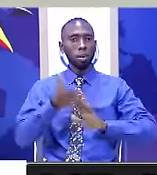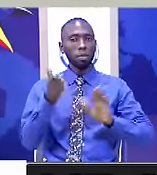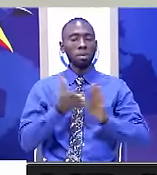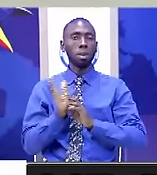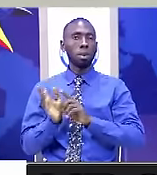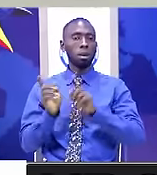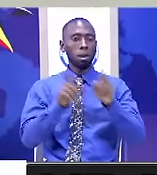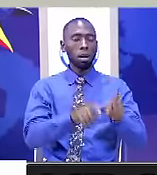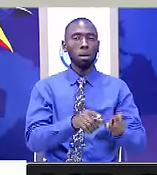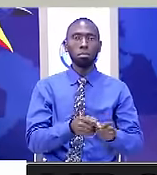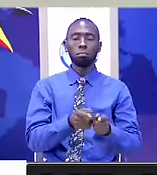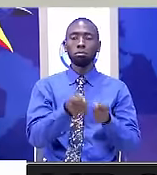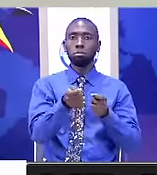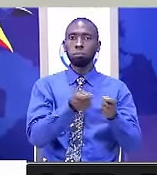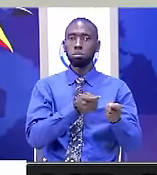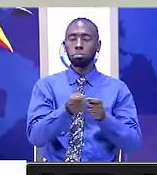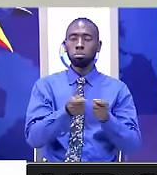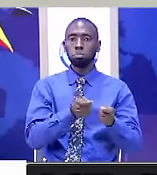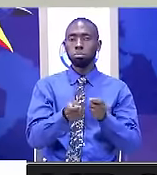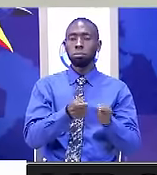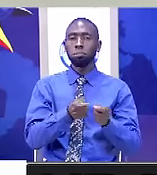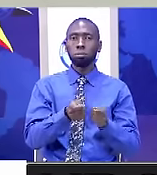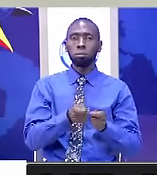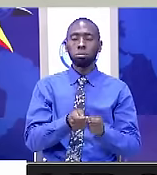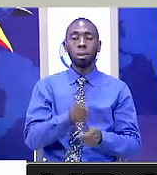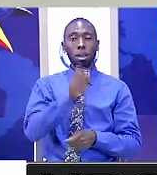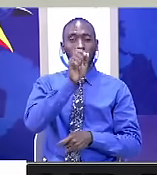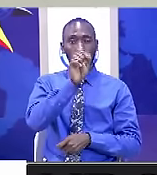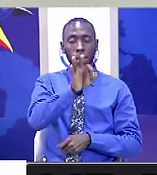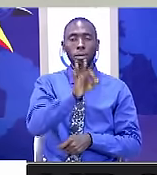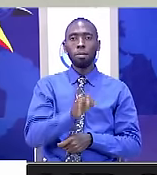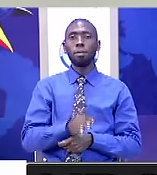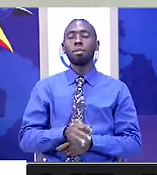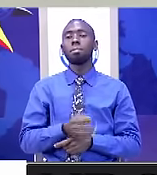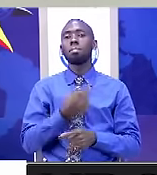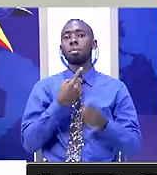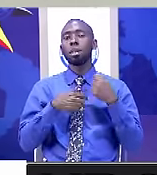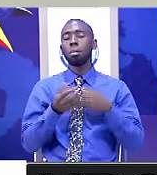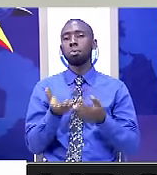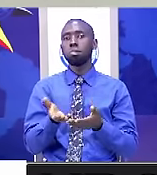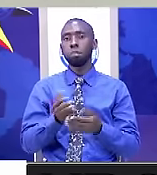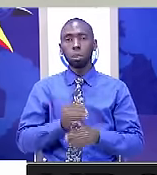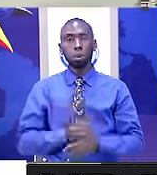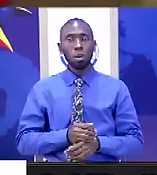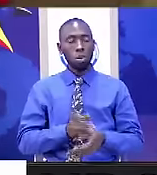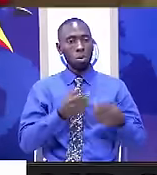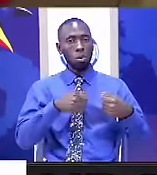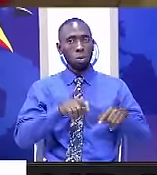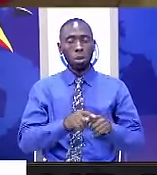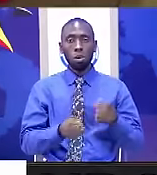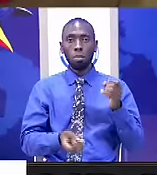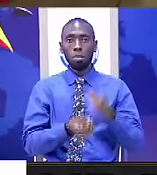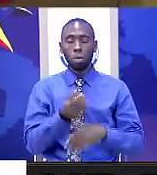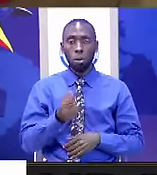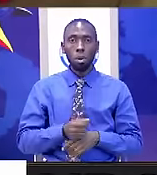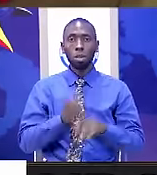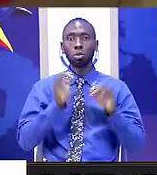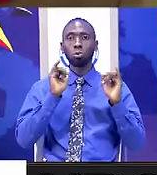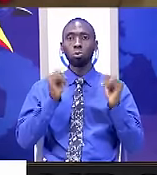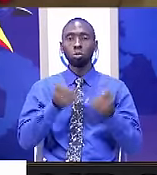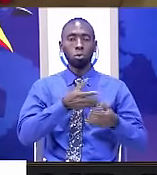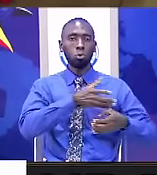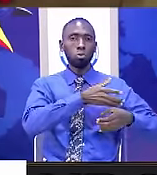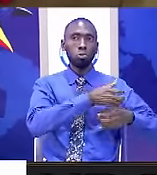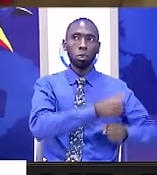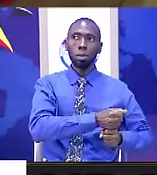remain to be an institution that you can trust. Ng'oggyeko ekyeggye ly'eggwanga okuba